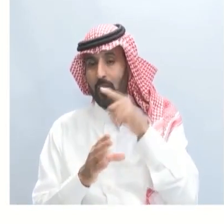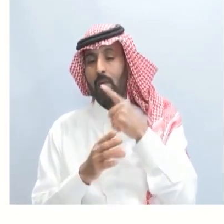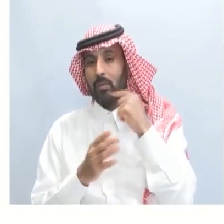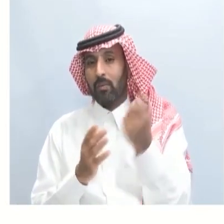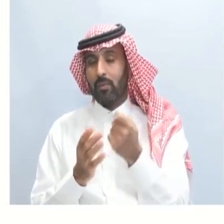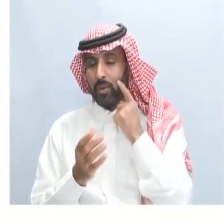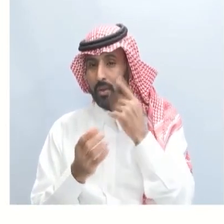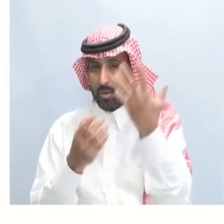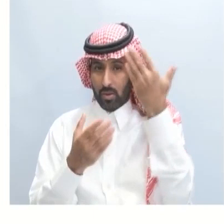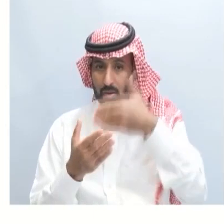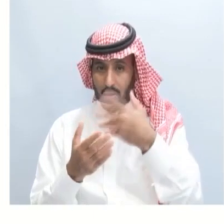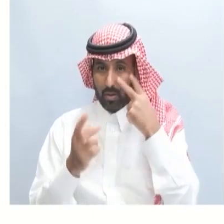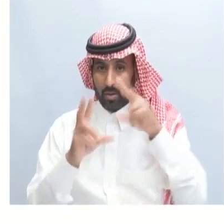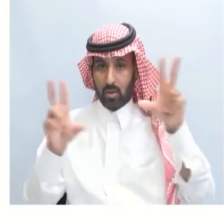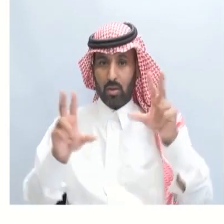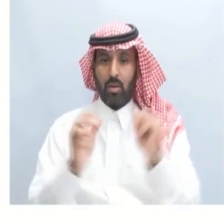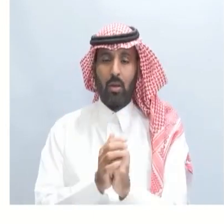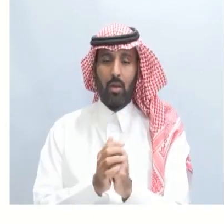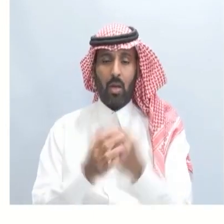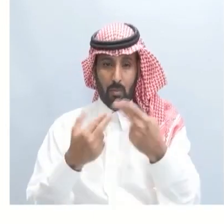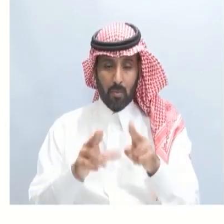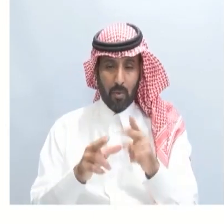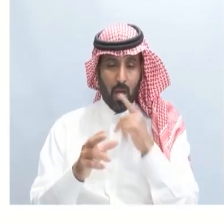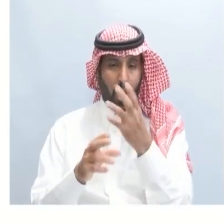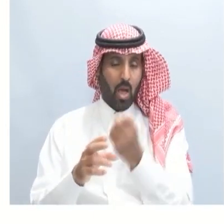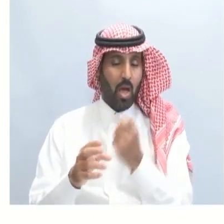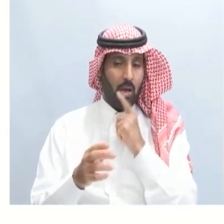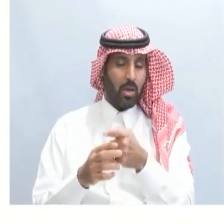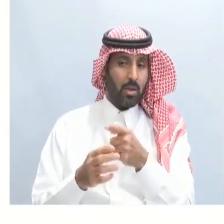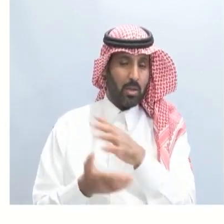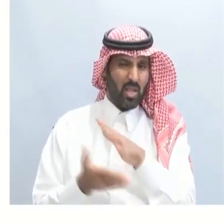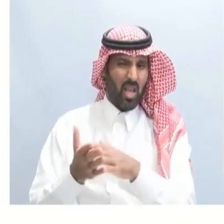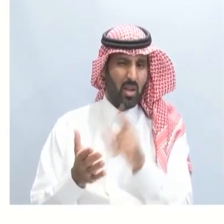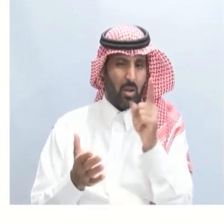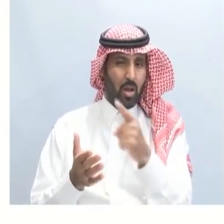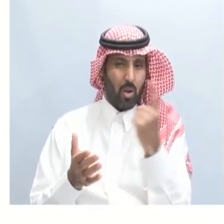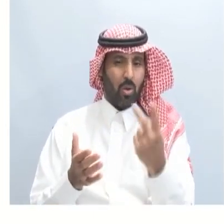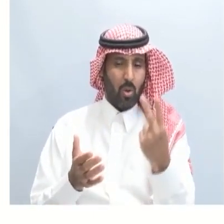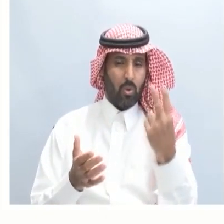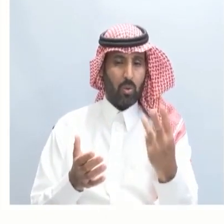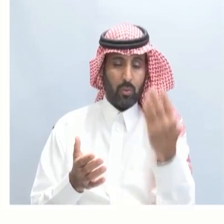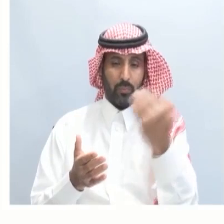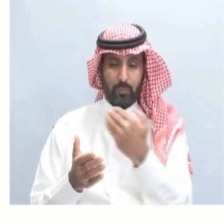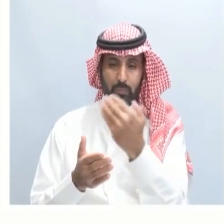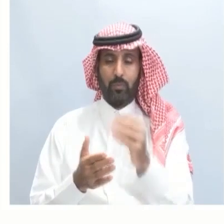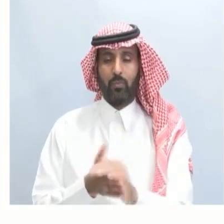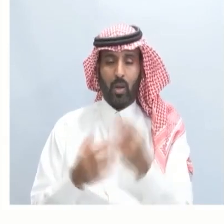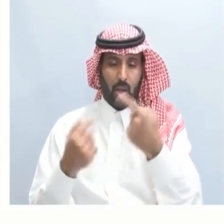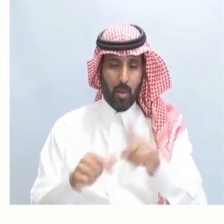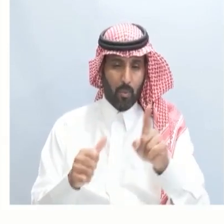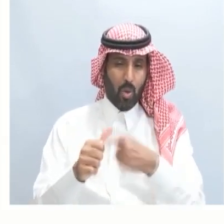الان الشرائح لدي الان سابدا باخر خذ حاله حاله في شريحه كل بمفردها ابدا